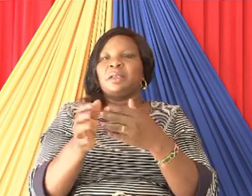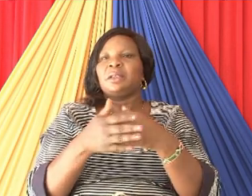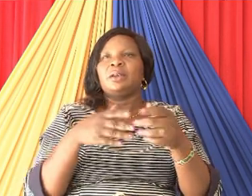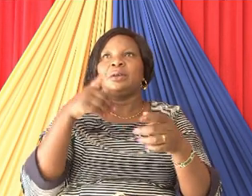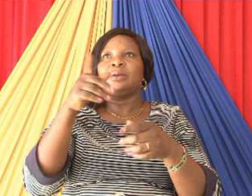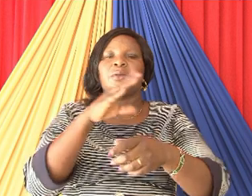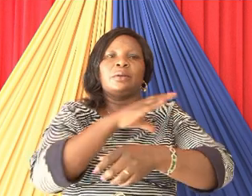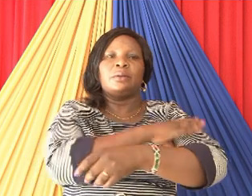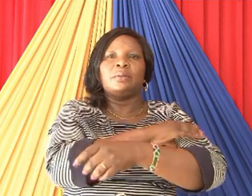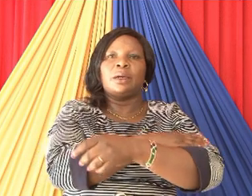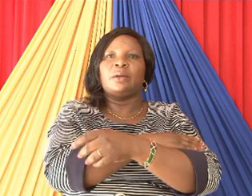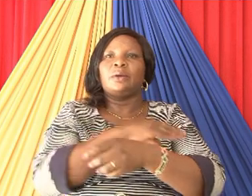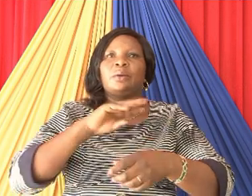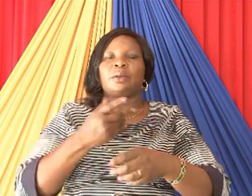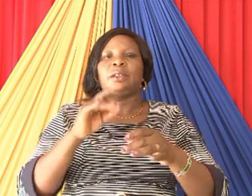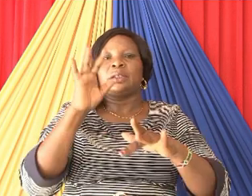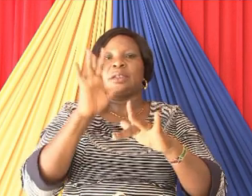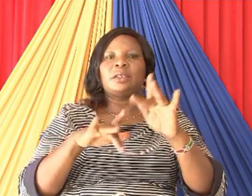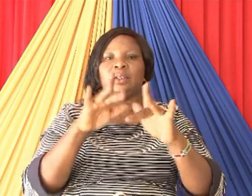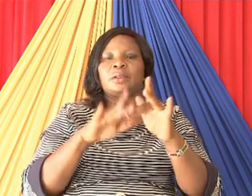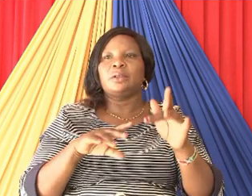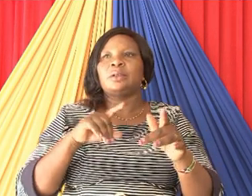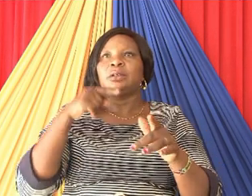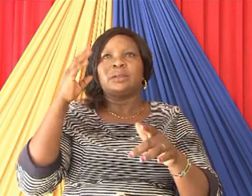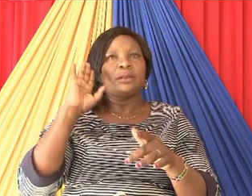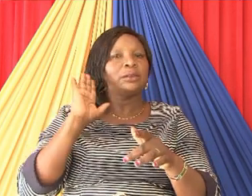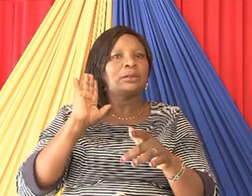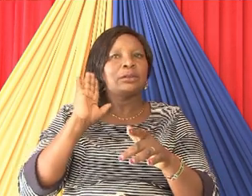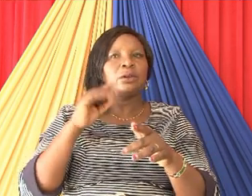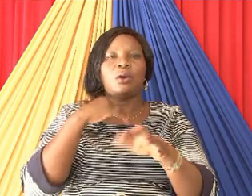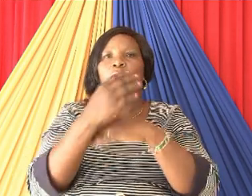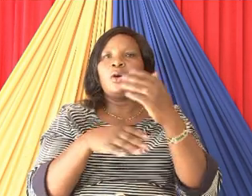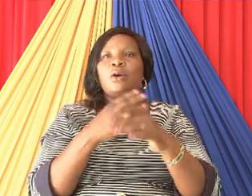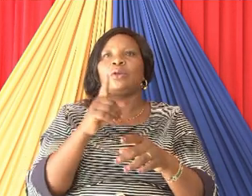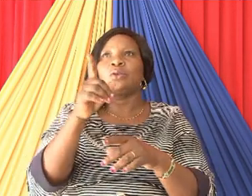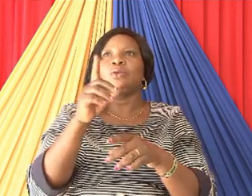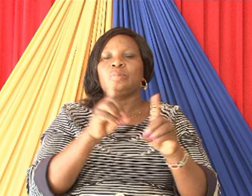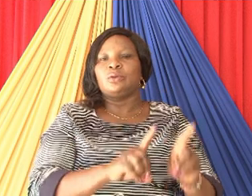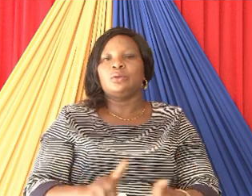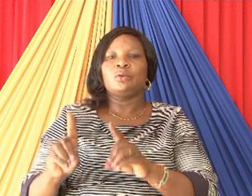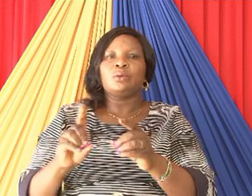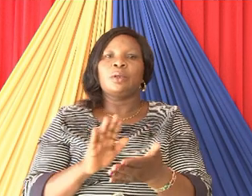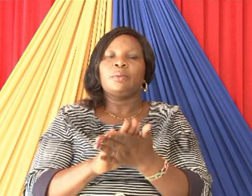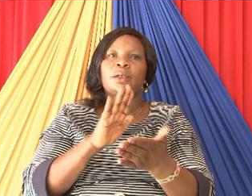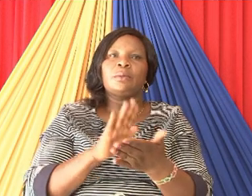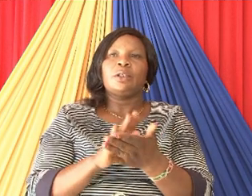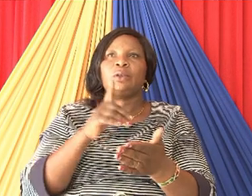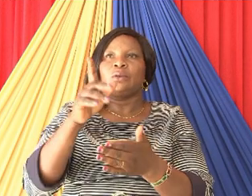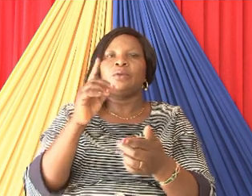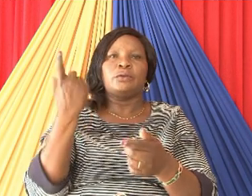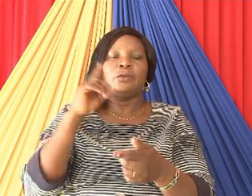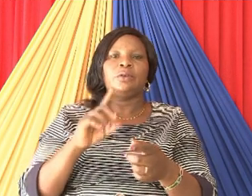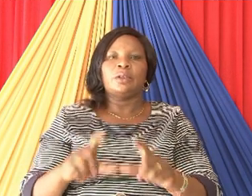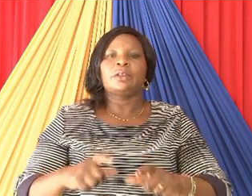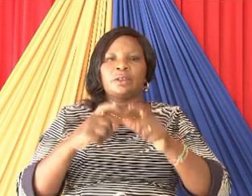zako hatukuwepo hapo. Tumeona mambo ambayo wewe ufanye, na kutukuza kwa upendo wako, na kutukuza Mungu wetu wa kutupatia mambo mengi